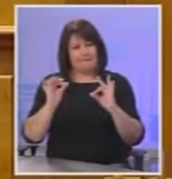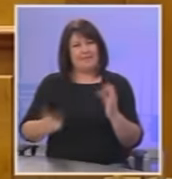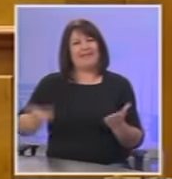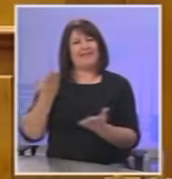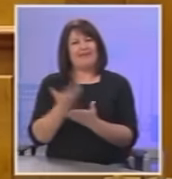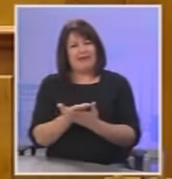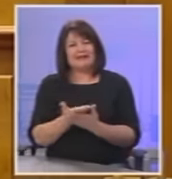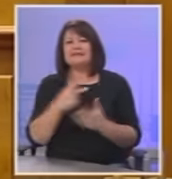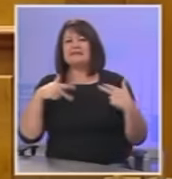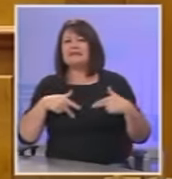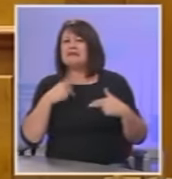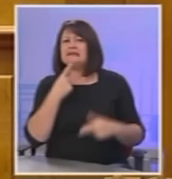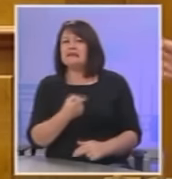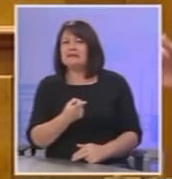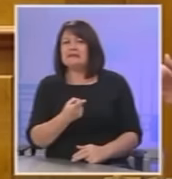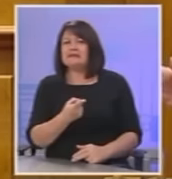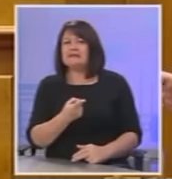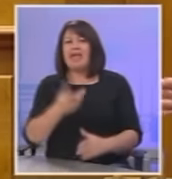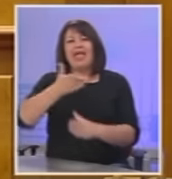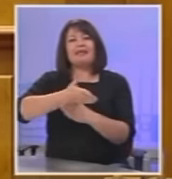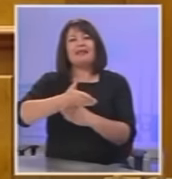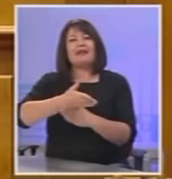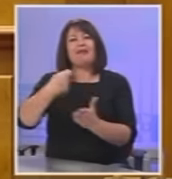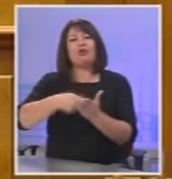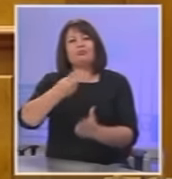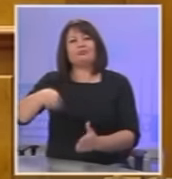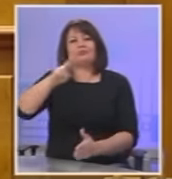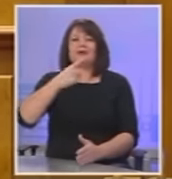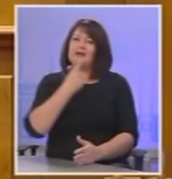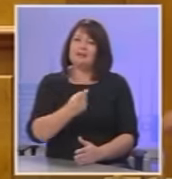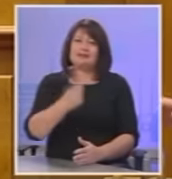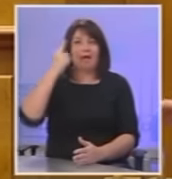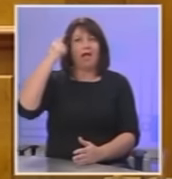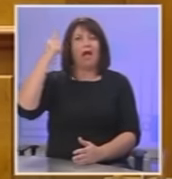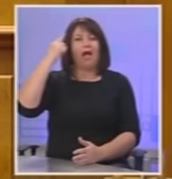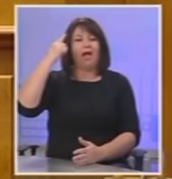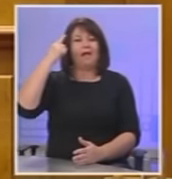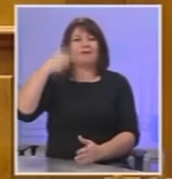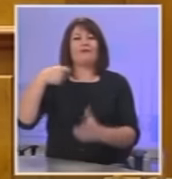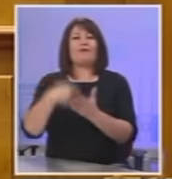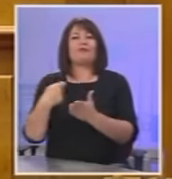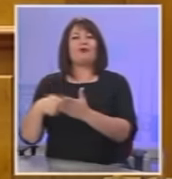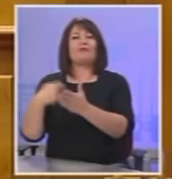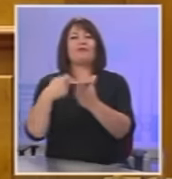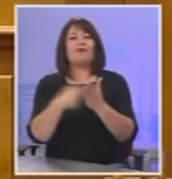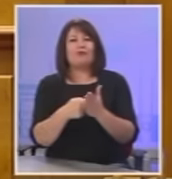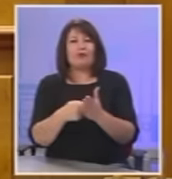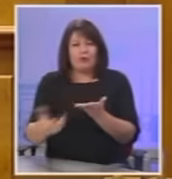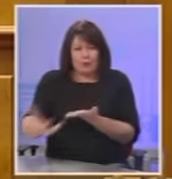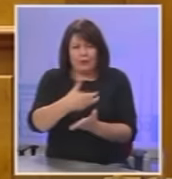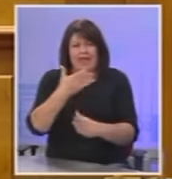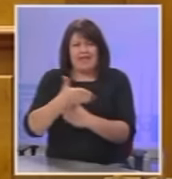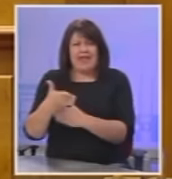κυβέρνησης, προβλεπόταν και αύξηση στο φόρο στα ενοίκια. Είχατε και την έμπνευση να επιβάλλονται φόροι ακόμα και για ανίσπρακτα